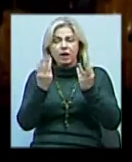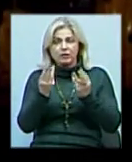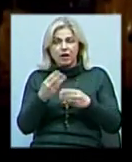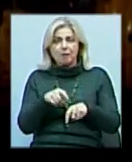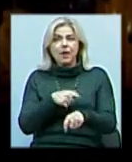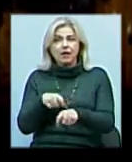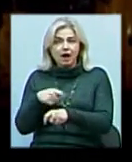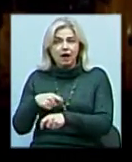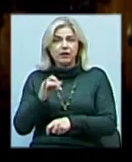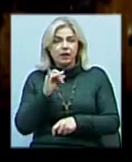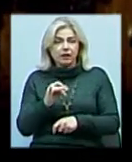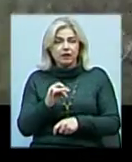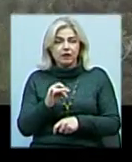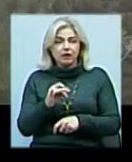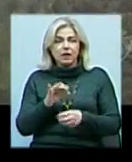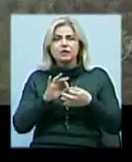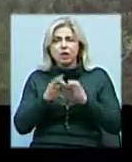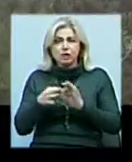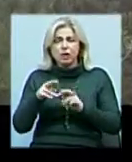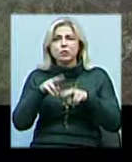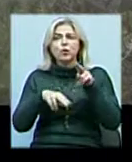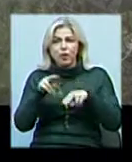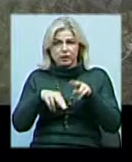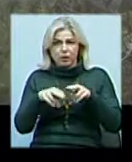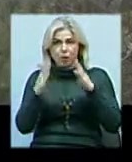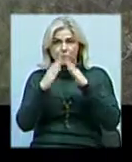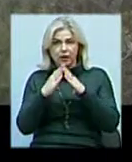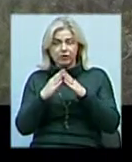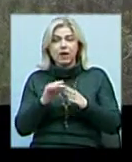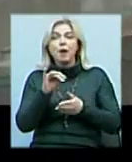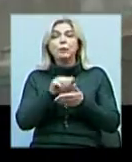складне планування будівлі. Причини виникнення пожежі